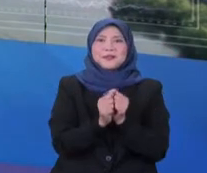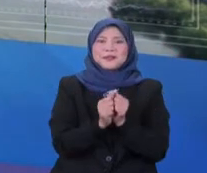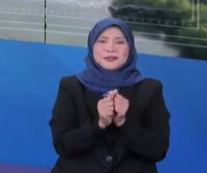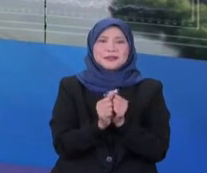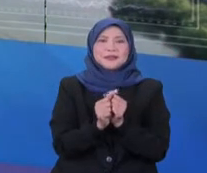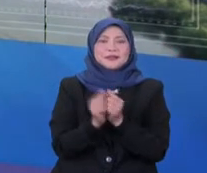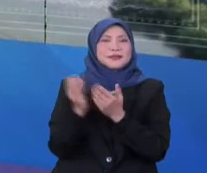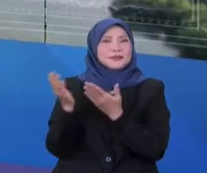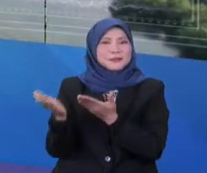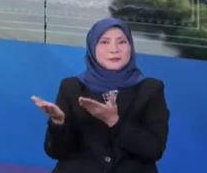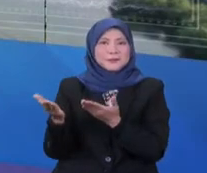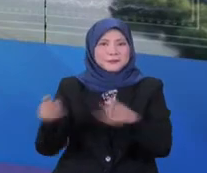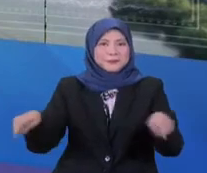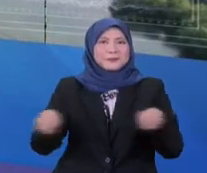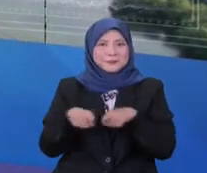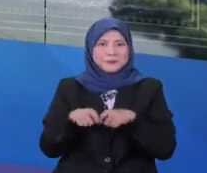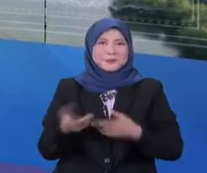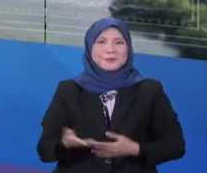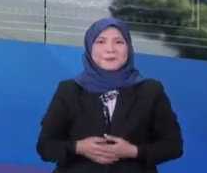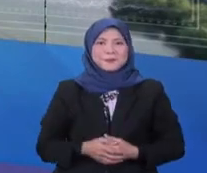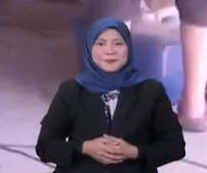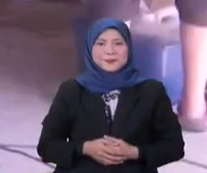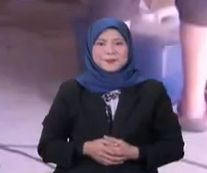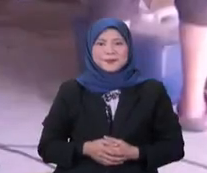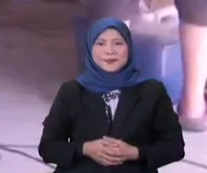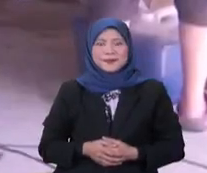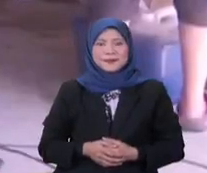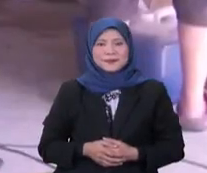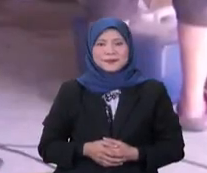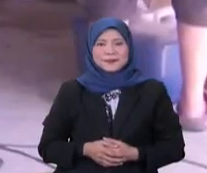Nirona Newman di lokasi.